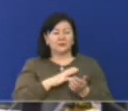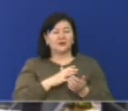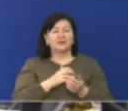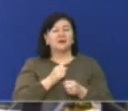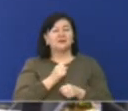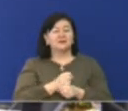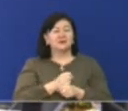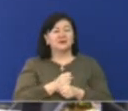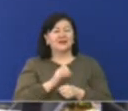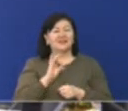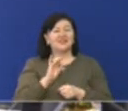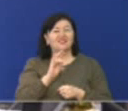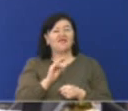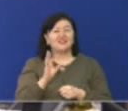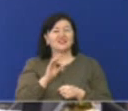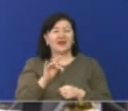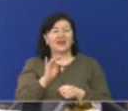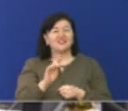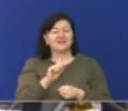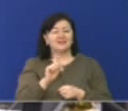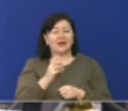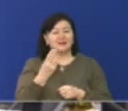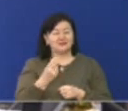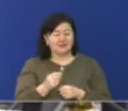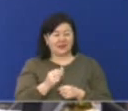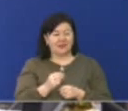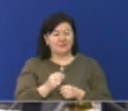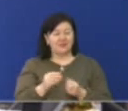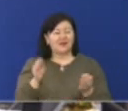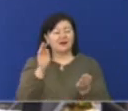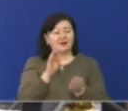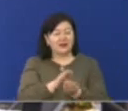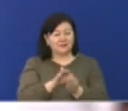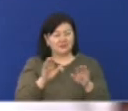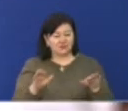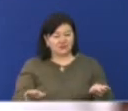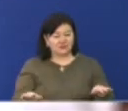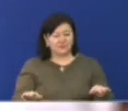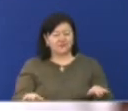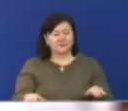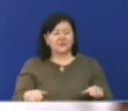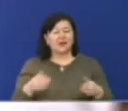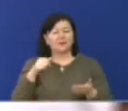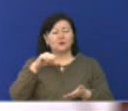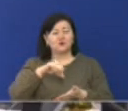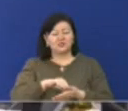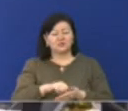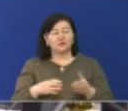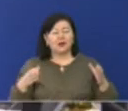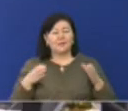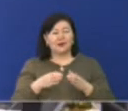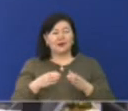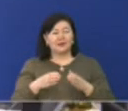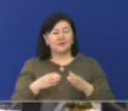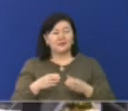кладбищ, которые были включены помимо исполнительных органов, также депутаты, общественные деятели. Для того, чтобы